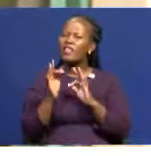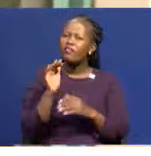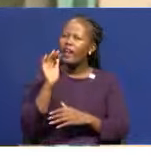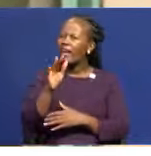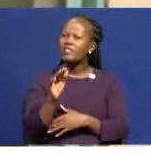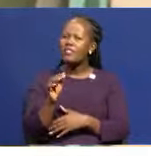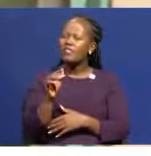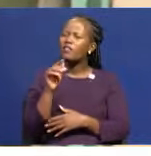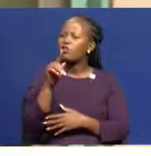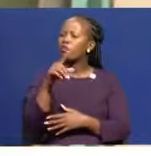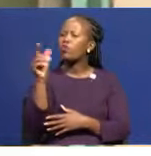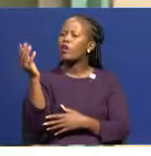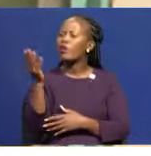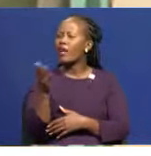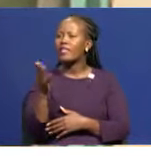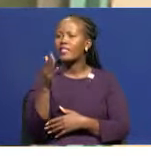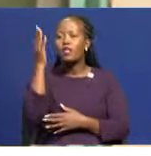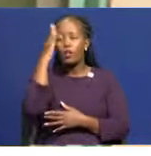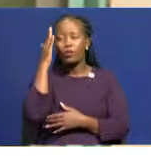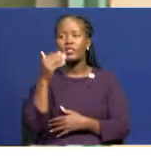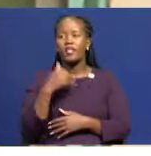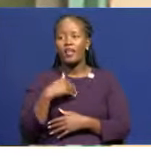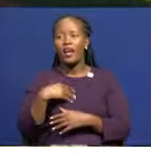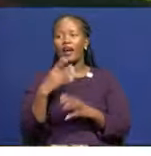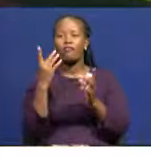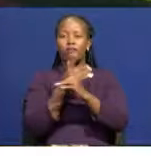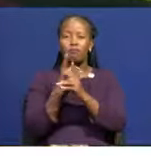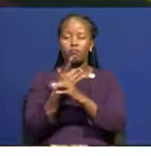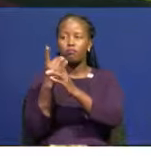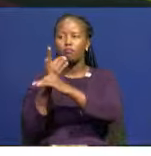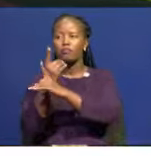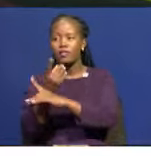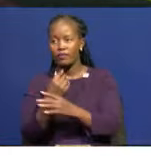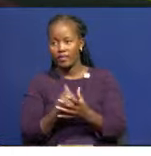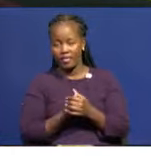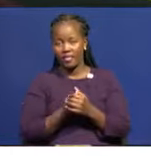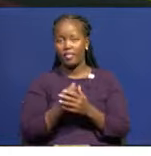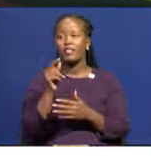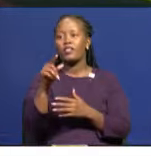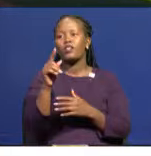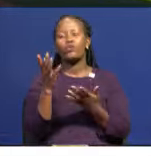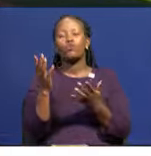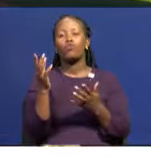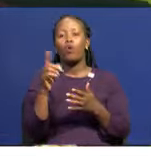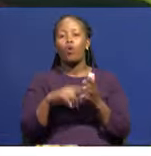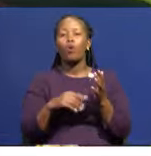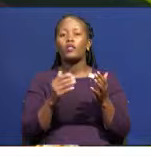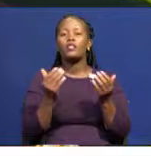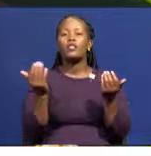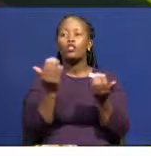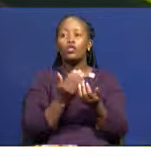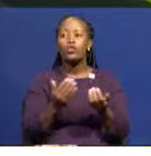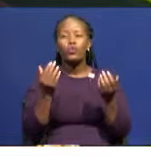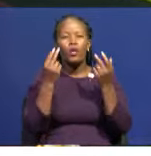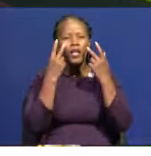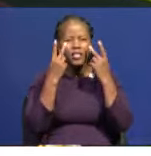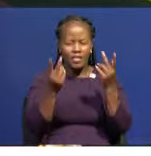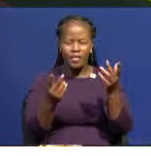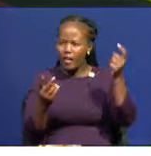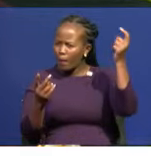toka twende hesabu, anajua kuna hesabu na kuna kukaba. Yale mtoto anayaona, ubongo wapiga